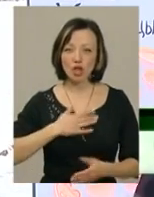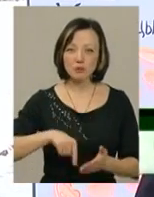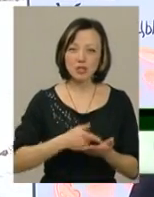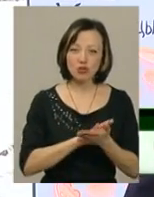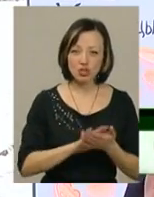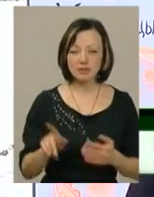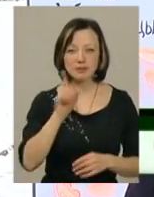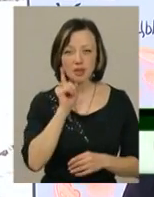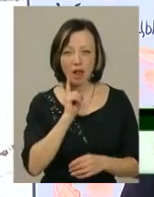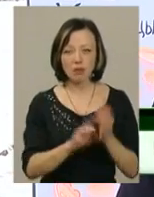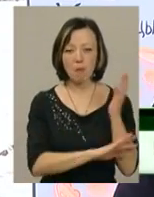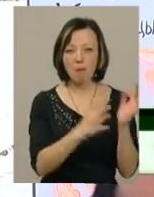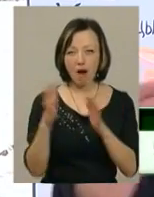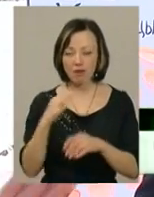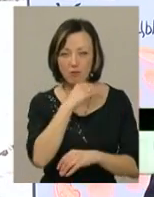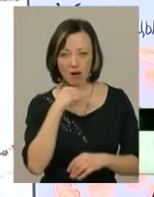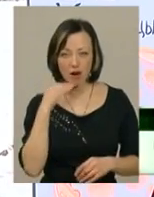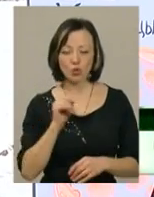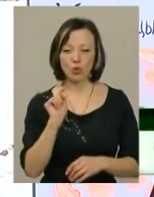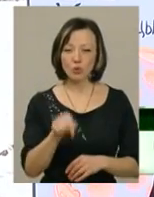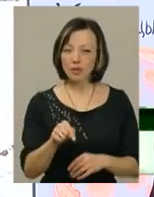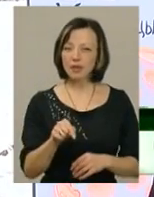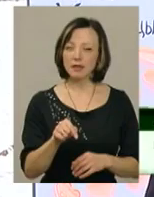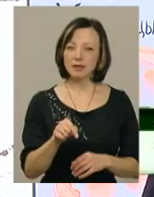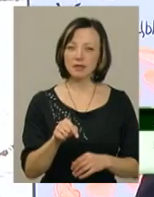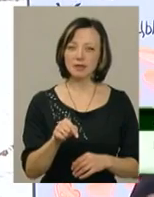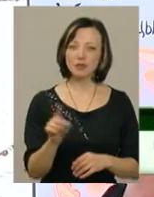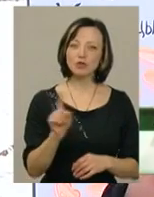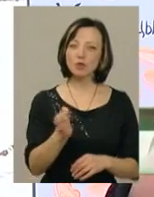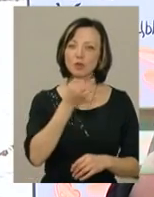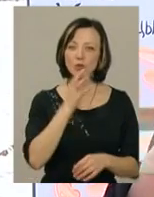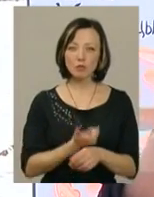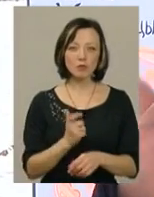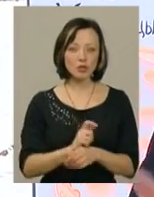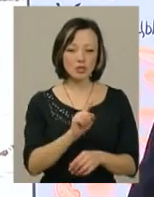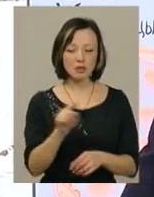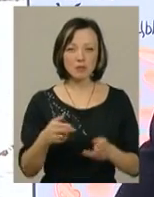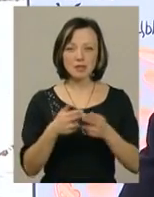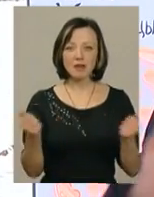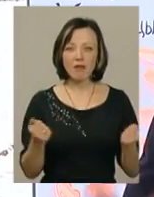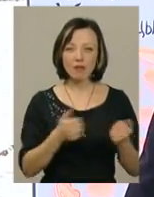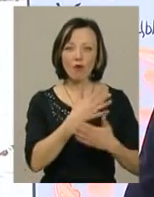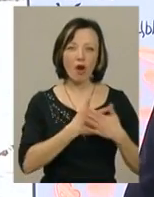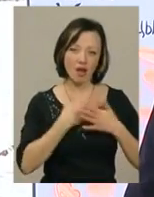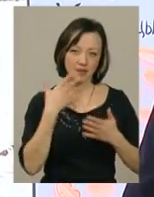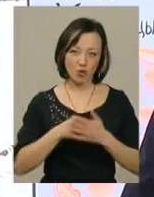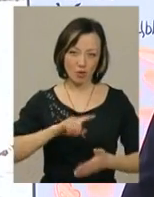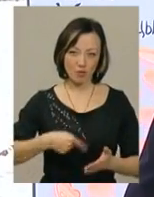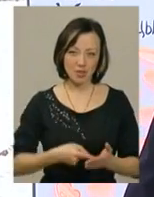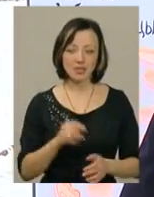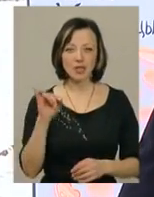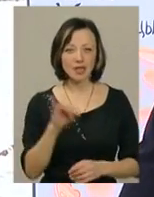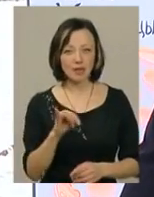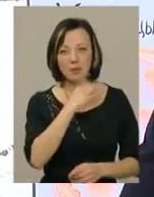є зеленим, багато парків. Вони, ще сподобалось, що більшість з них признавалися, можна сказати, в коханні своєму місту, тому